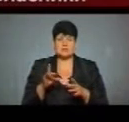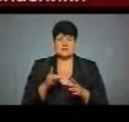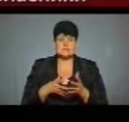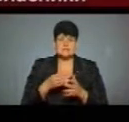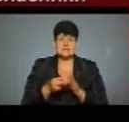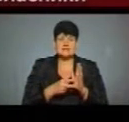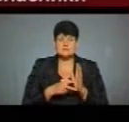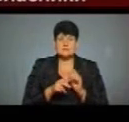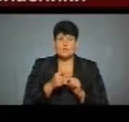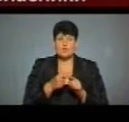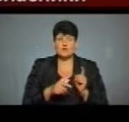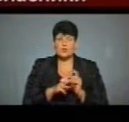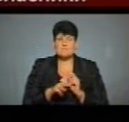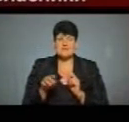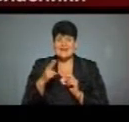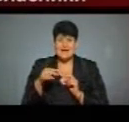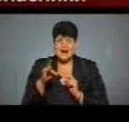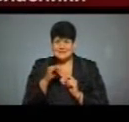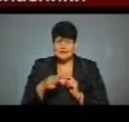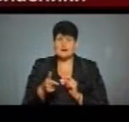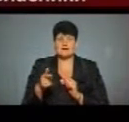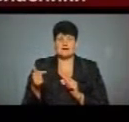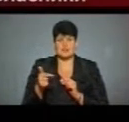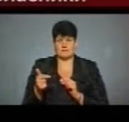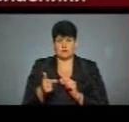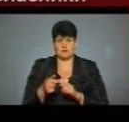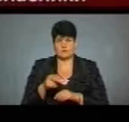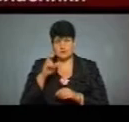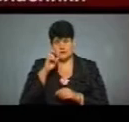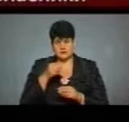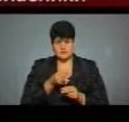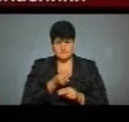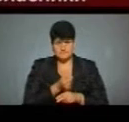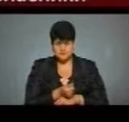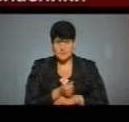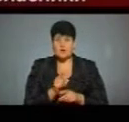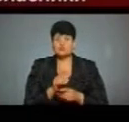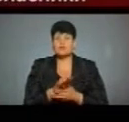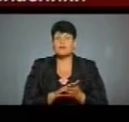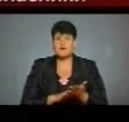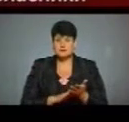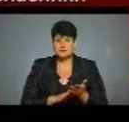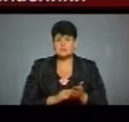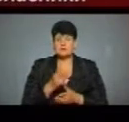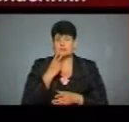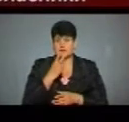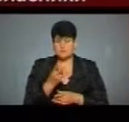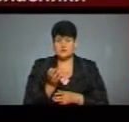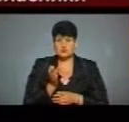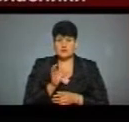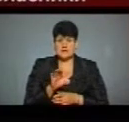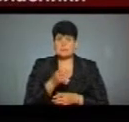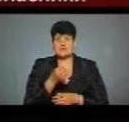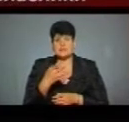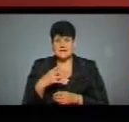мільярда гривень. Власне, що відбувалося далі, подивимося у сюжеті. 15